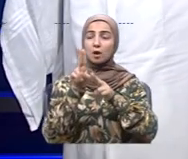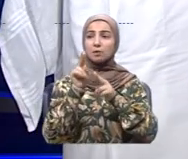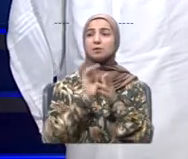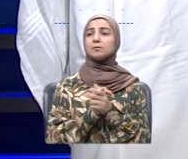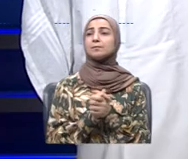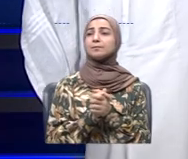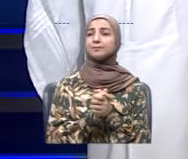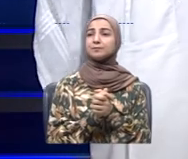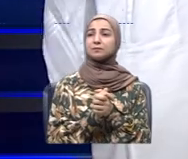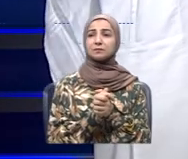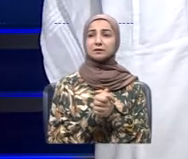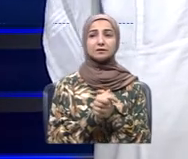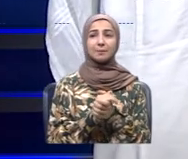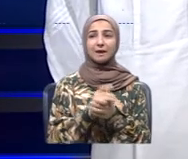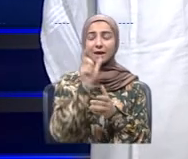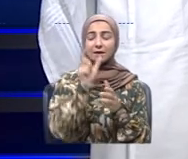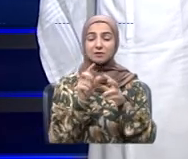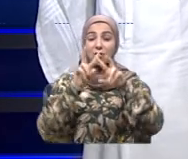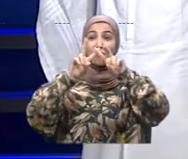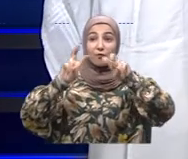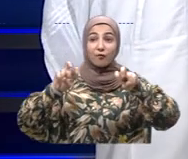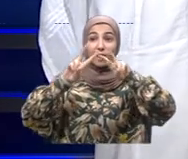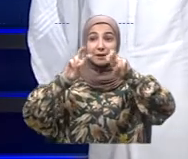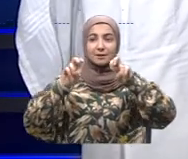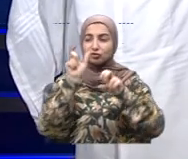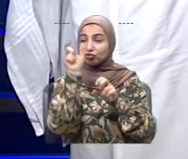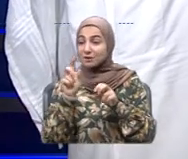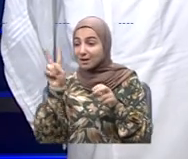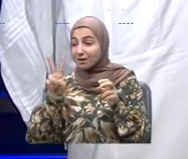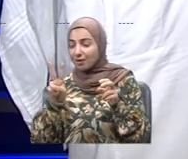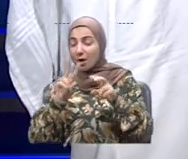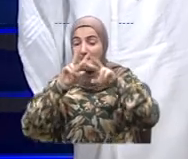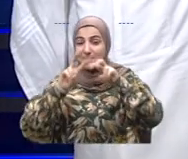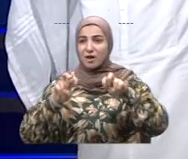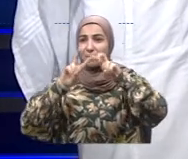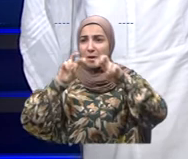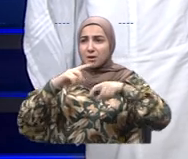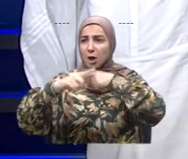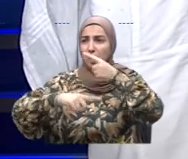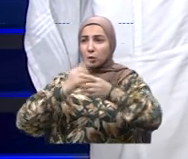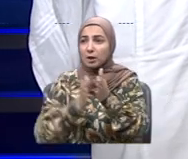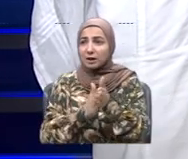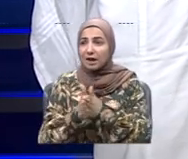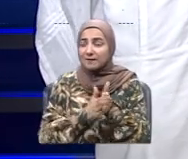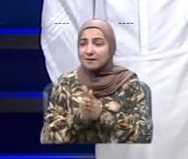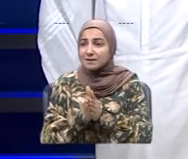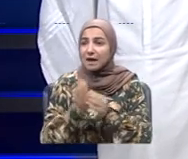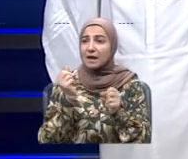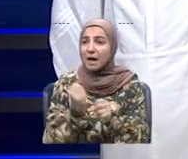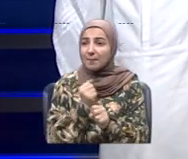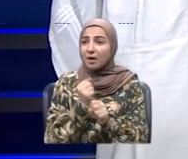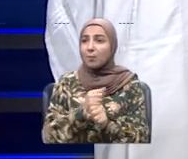التساؤل ليثير فضول القارئ، يحفزه لماذا؟